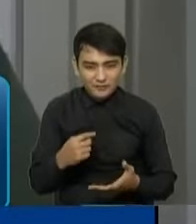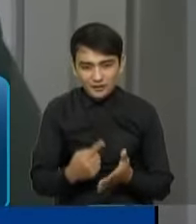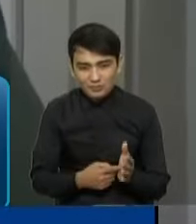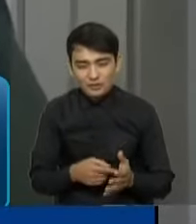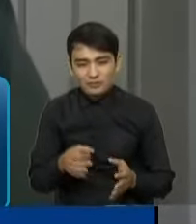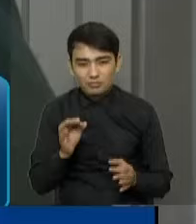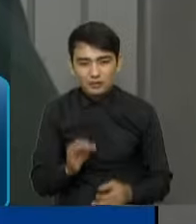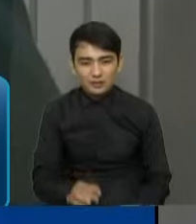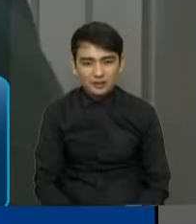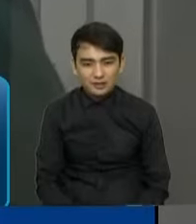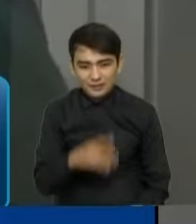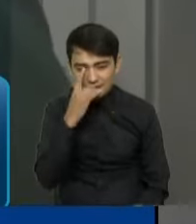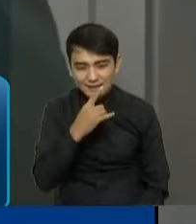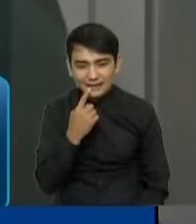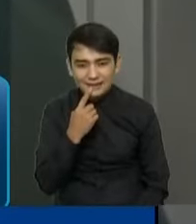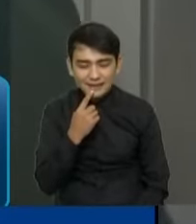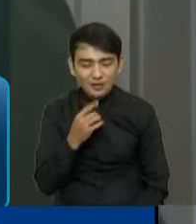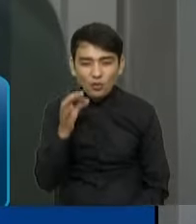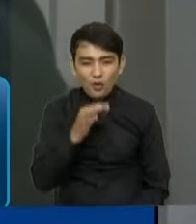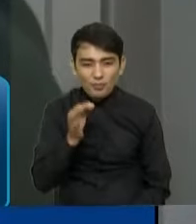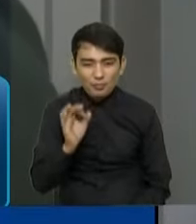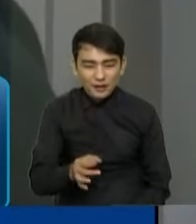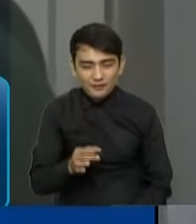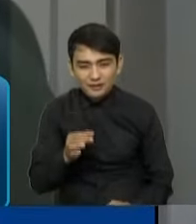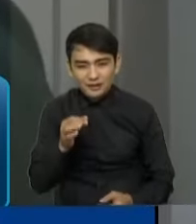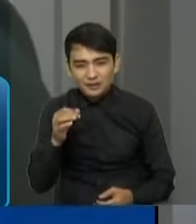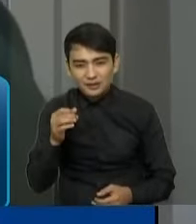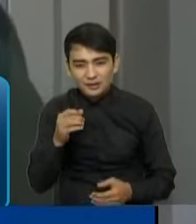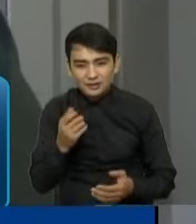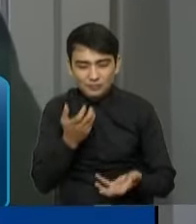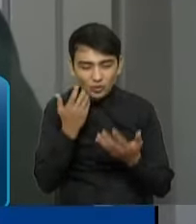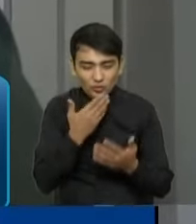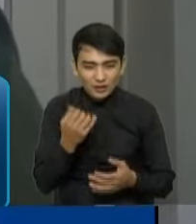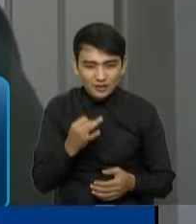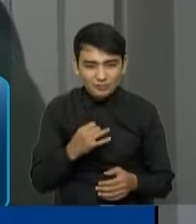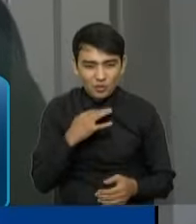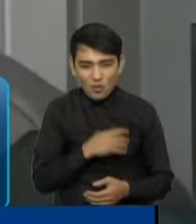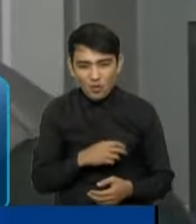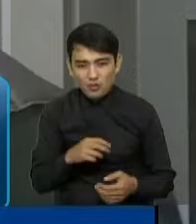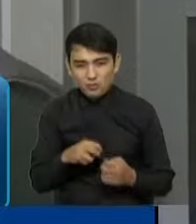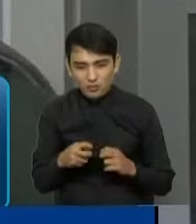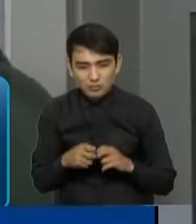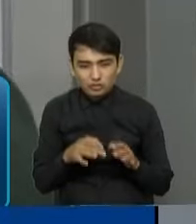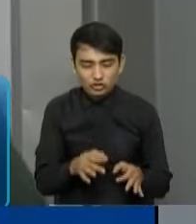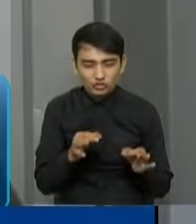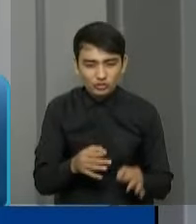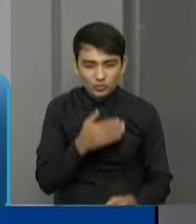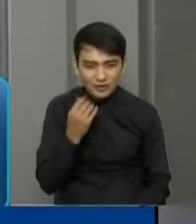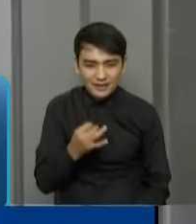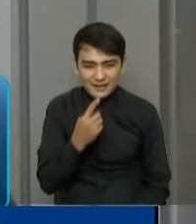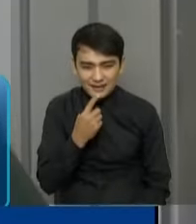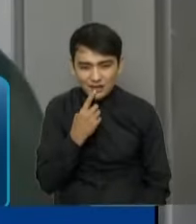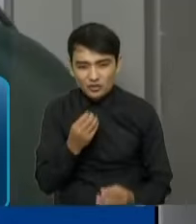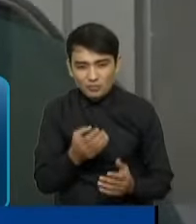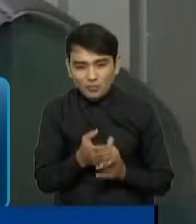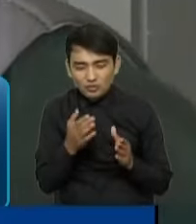Ол қазақ тіліне дұрыс мән берілмегеннен кейін бізде көптеген нәрселер әлі күнге дейін дұрыс шешім таба алмай жатыр. Тілге көп көңіл бөлініп жатқан жоқ әлі.